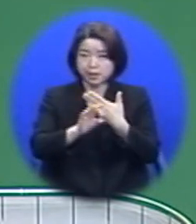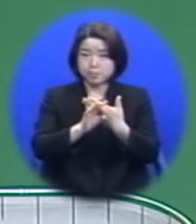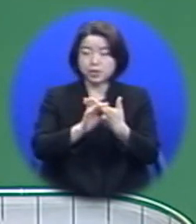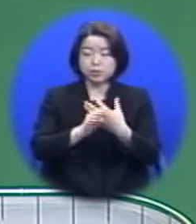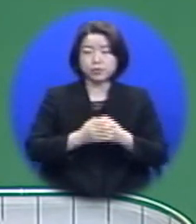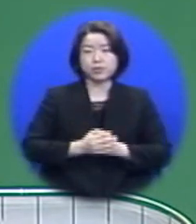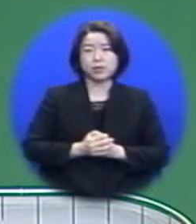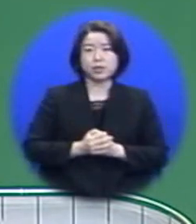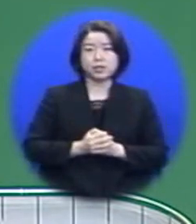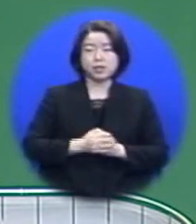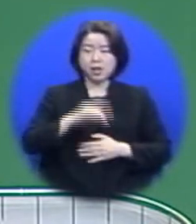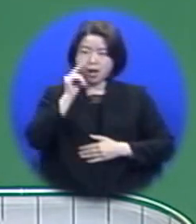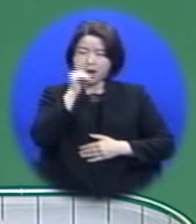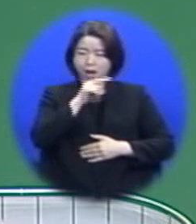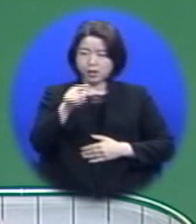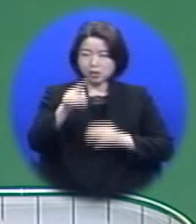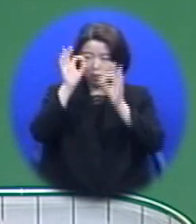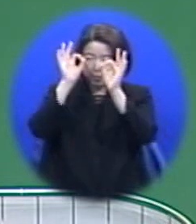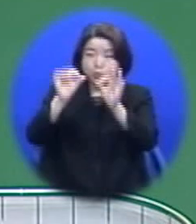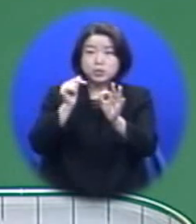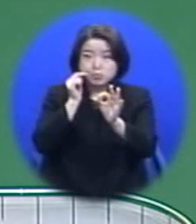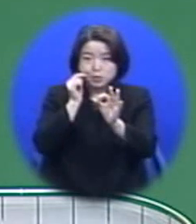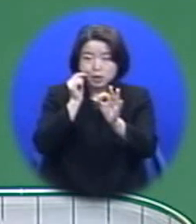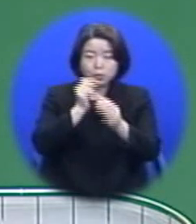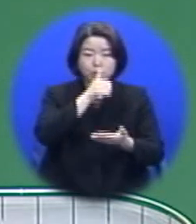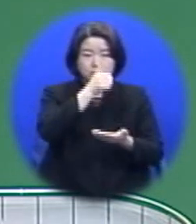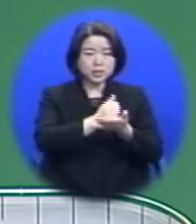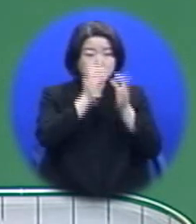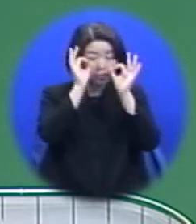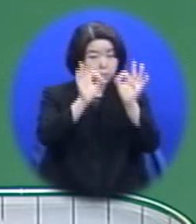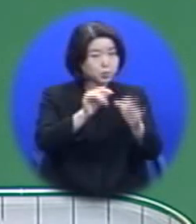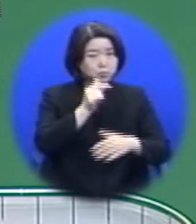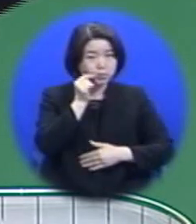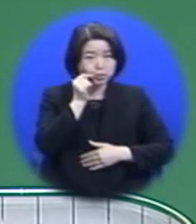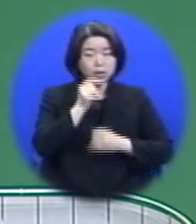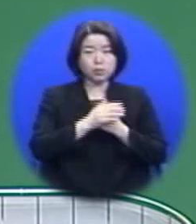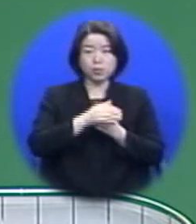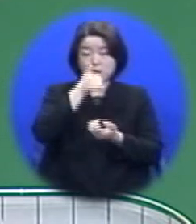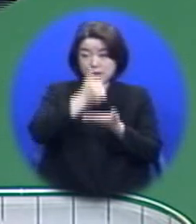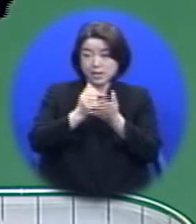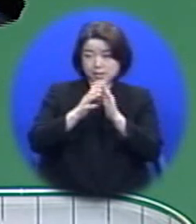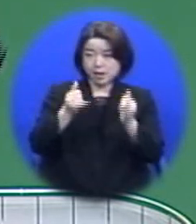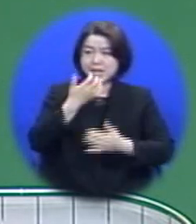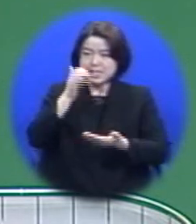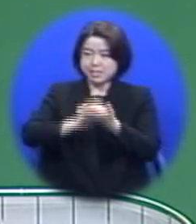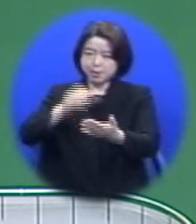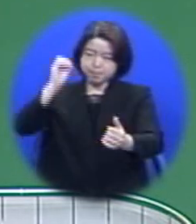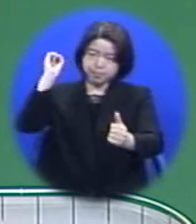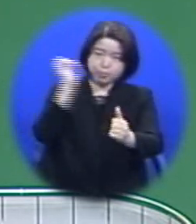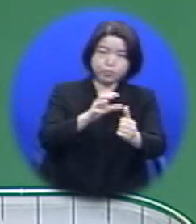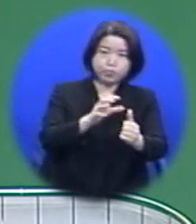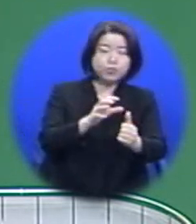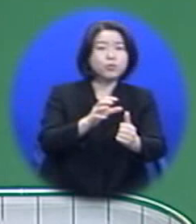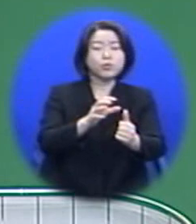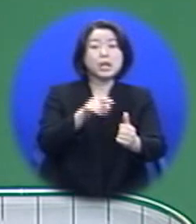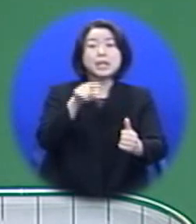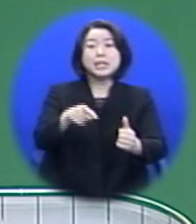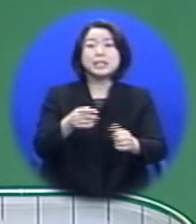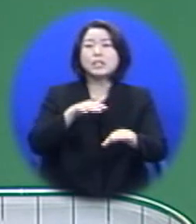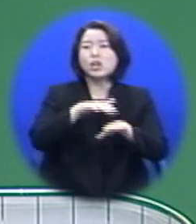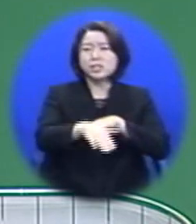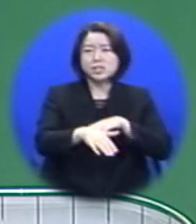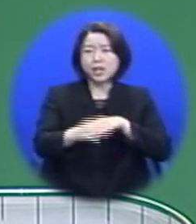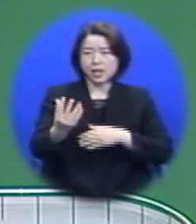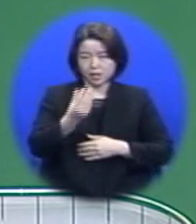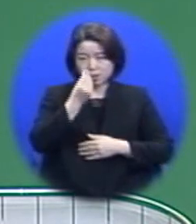거룩이라는 악한 것을 보지 못하고 죄를 보지 못하고 죄인을 보면 도를 들어 던져 죽이는 이런 식의